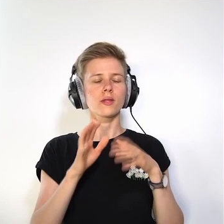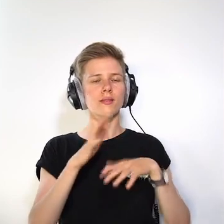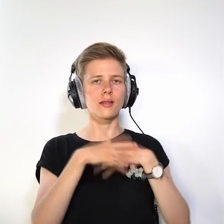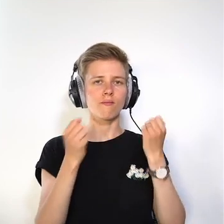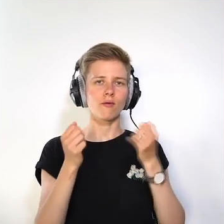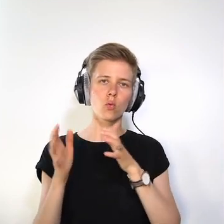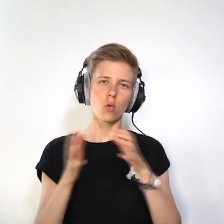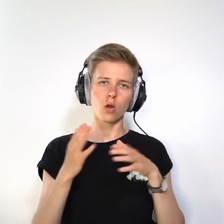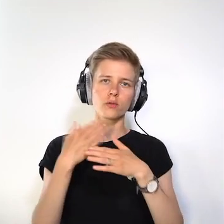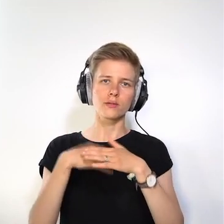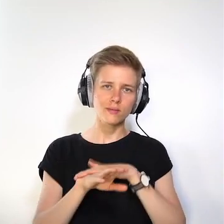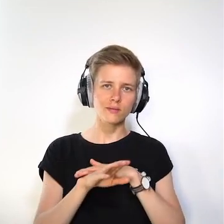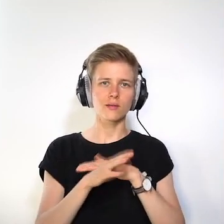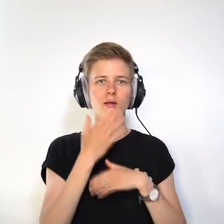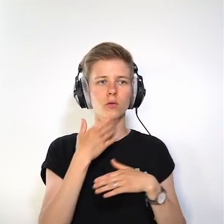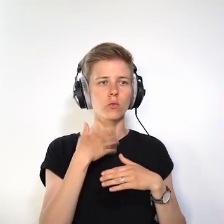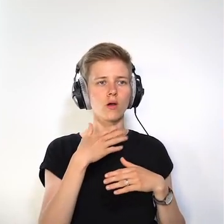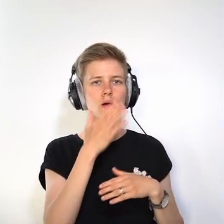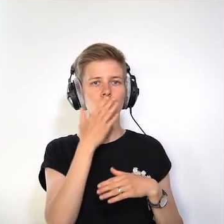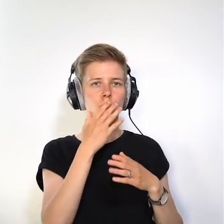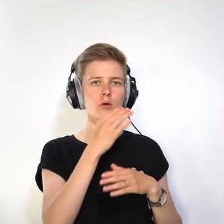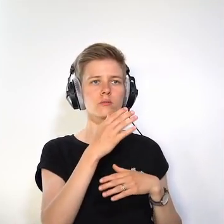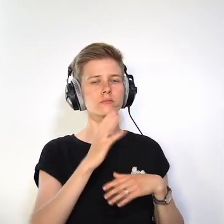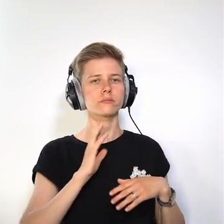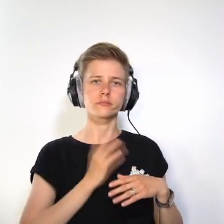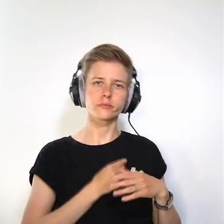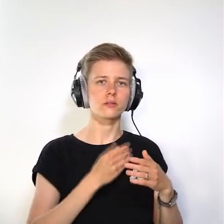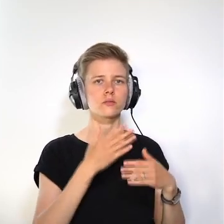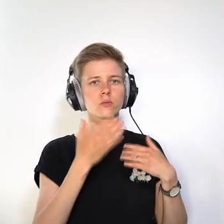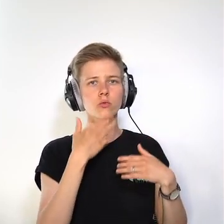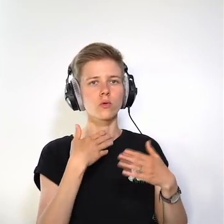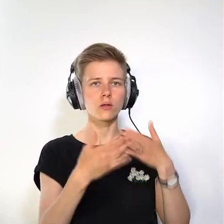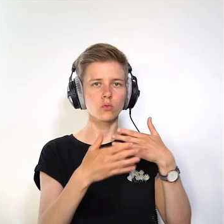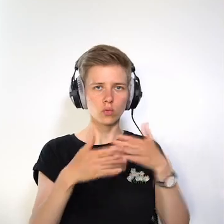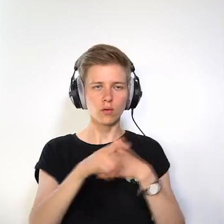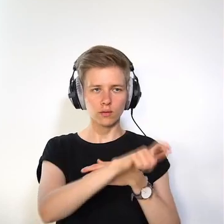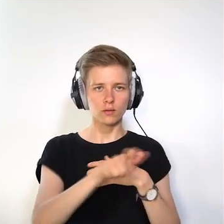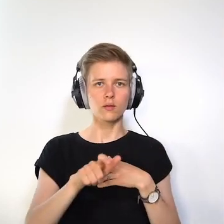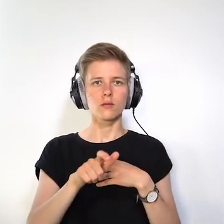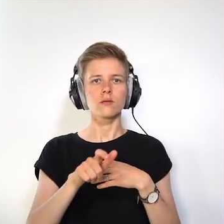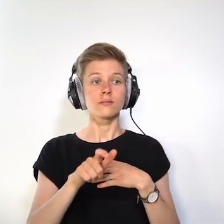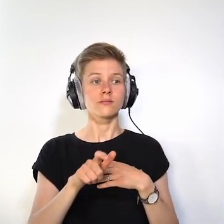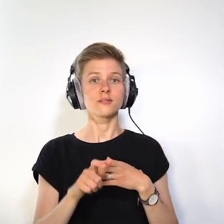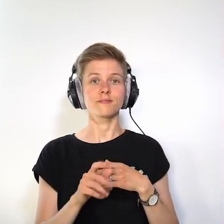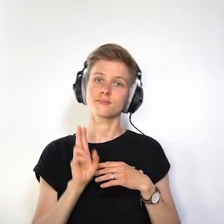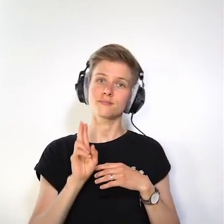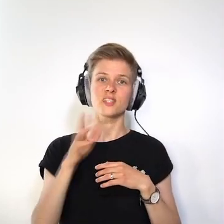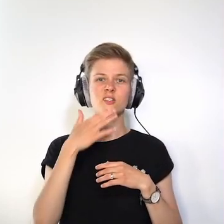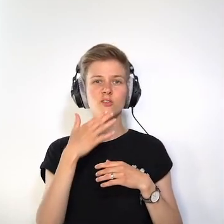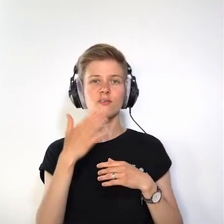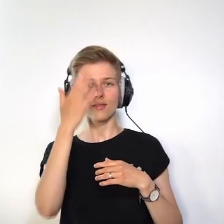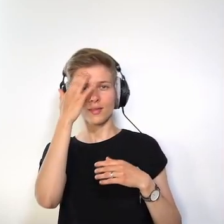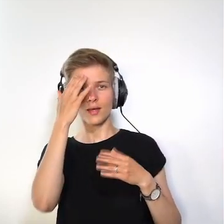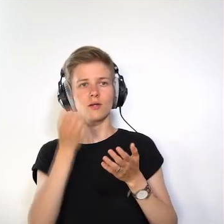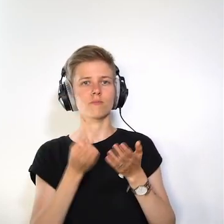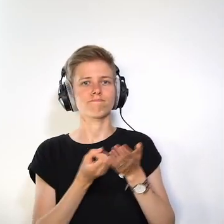terveydenhuollon sisällä olevat homoseksuaalit ja myöhemmin myös niin kuin transsukupuoliset henkilöt, että he ovat valideja tiedon lähteitä ja tuovat